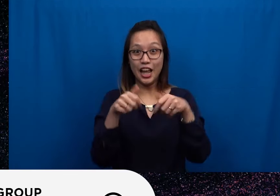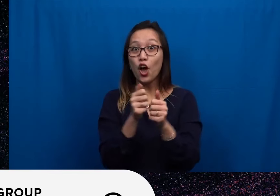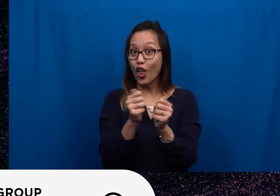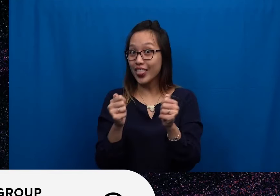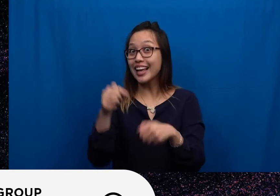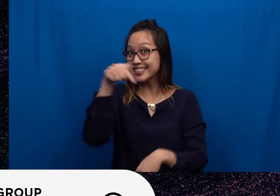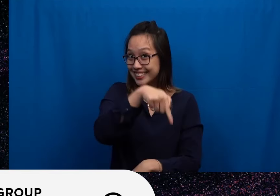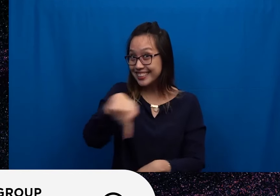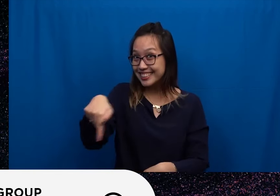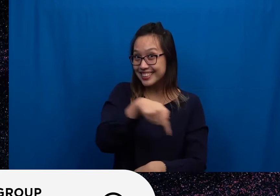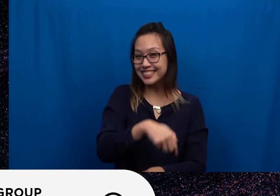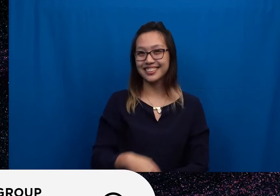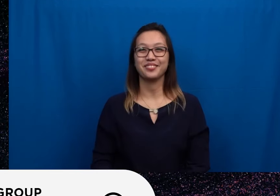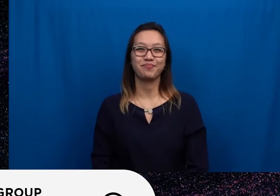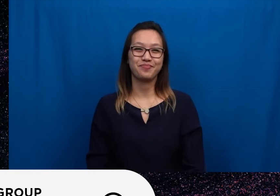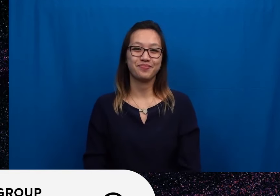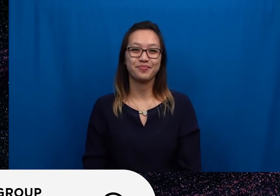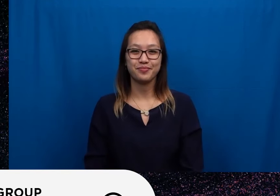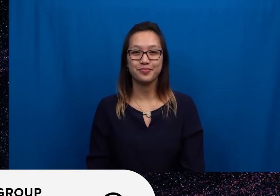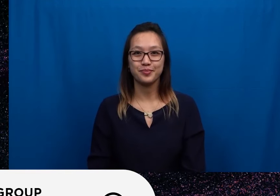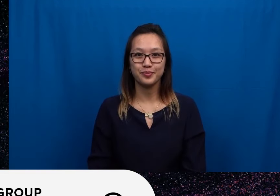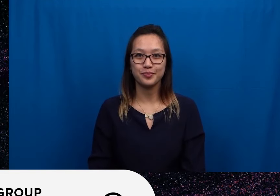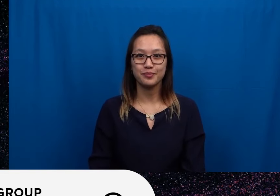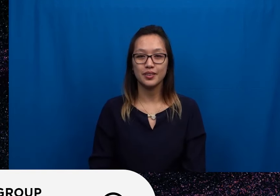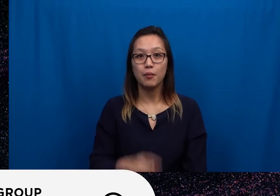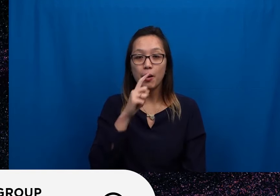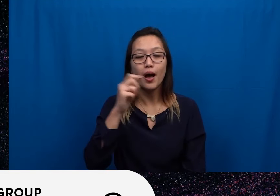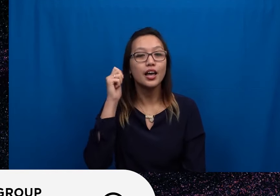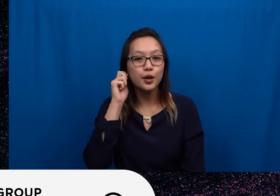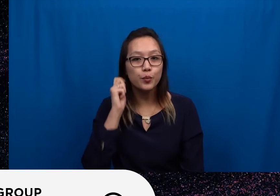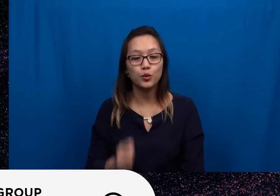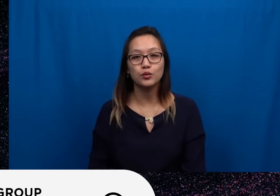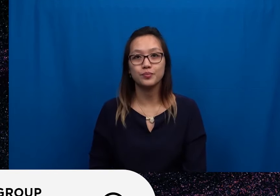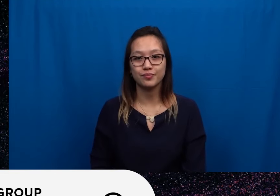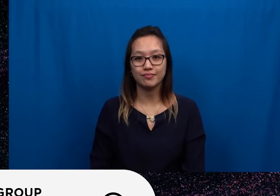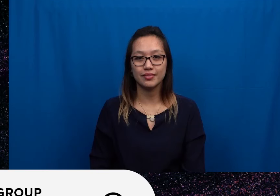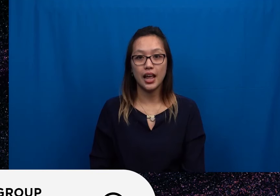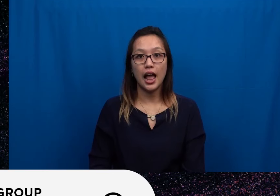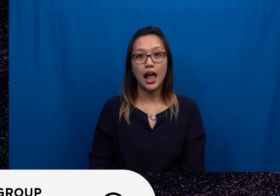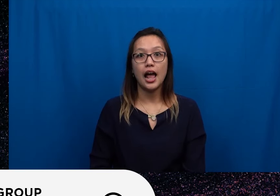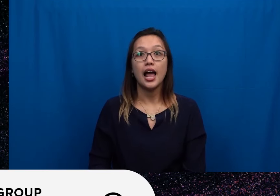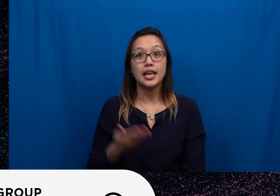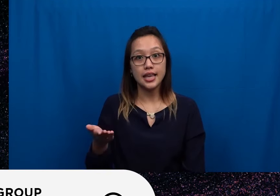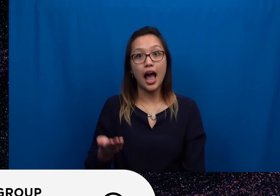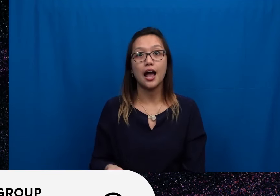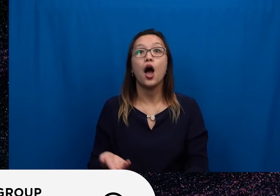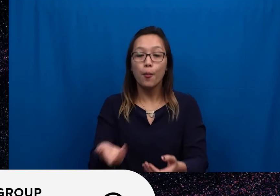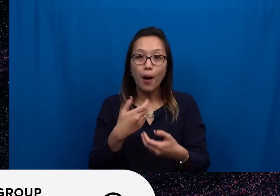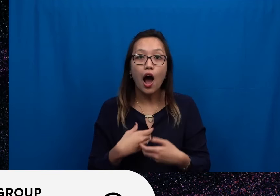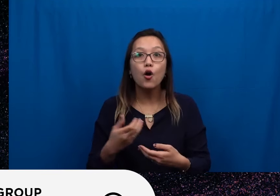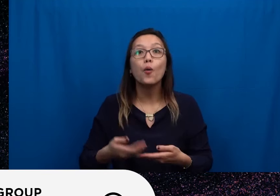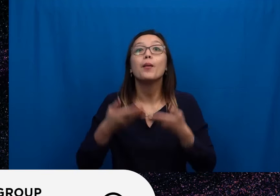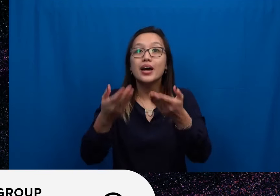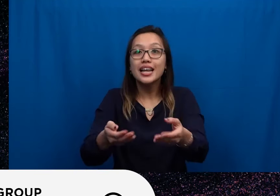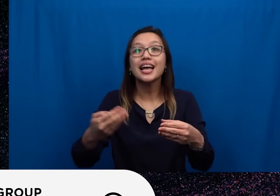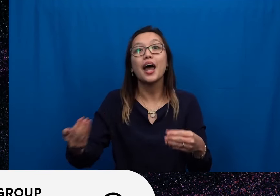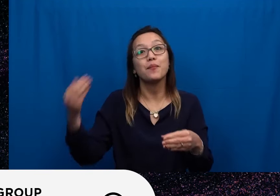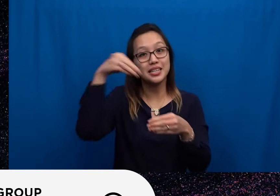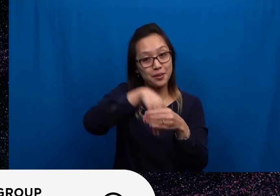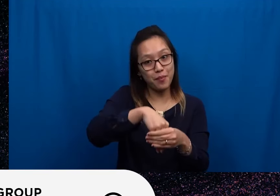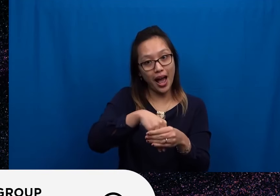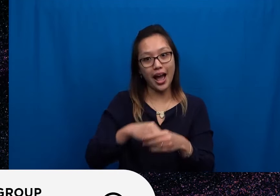atau gadget Anda. Dan Bapak Ibu Saudara-saudari, bagi Anda yang ingin memberikan persembahan, saya percaya bahwa persembahan adalah bagian